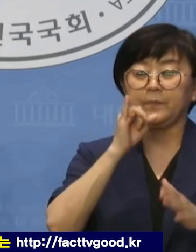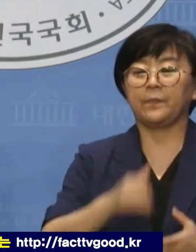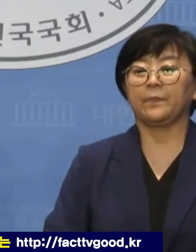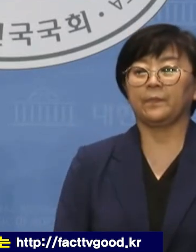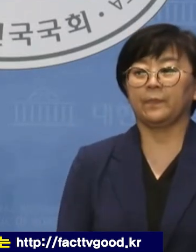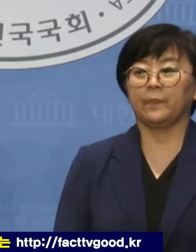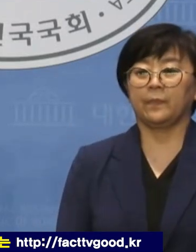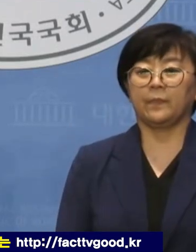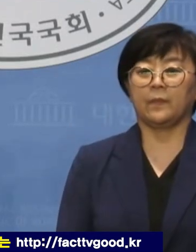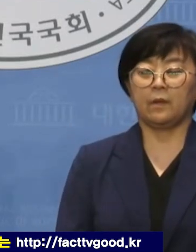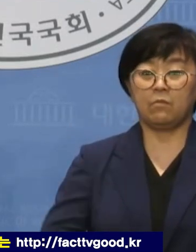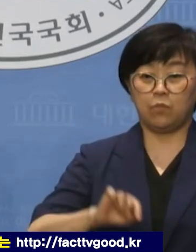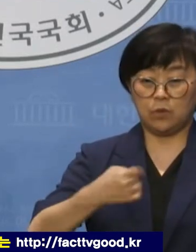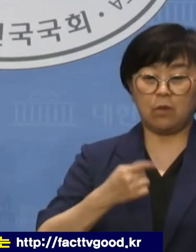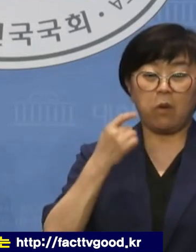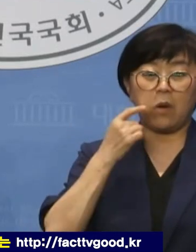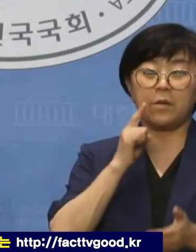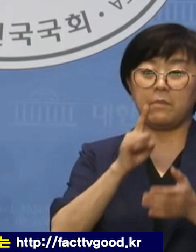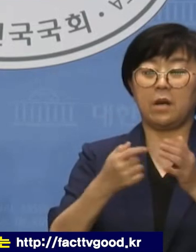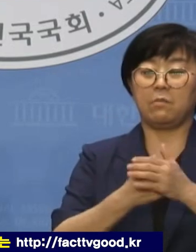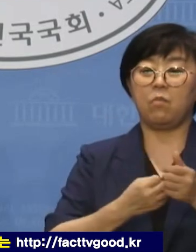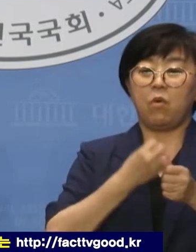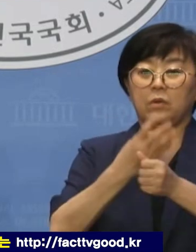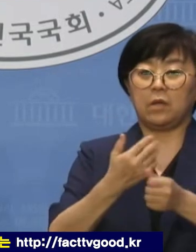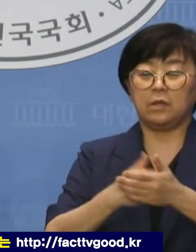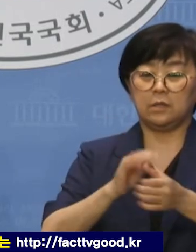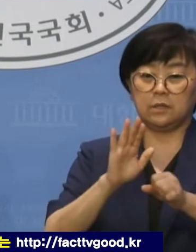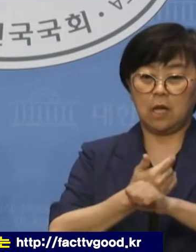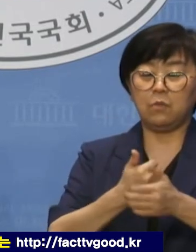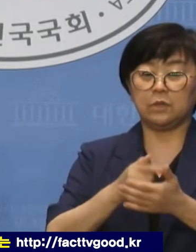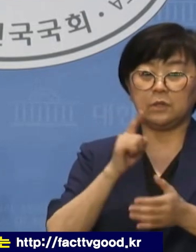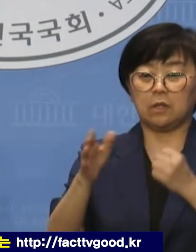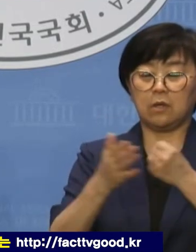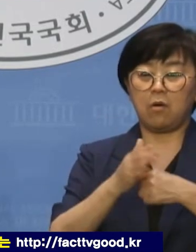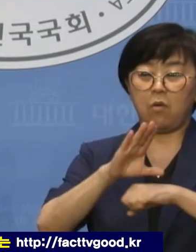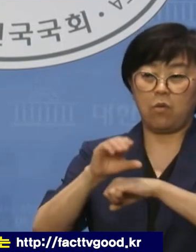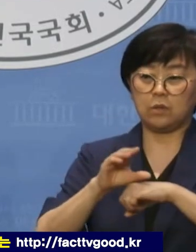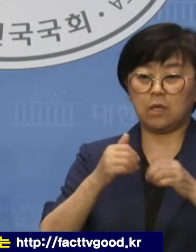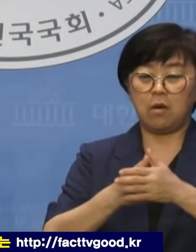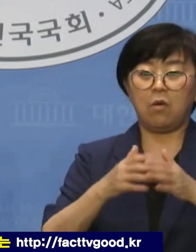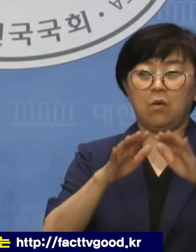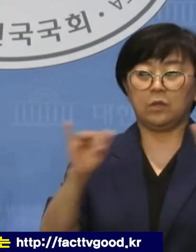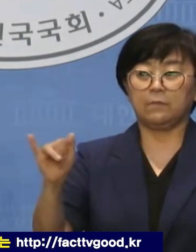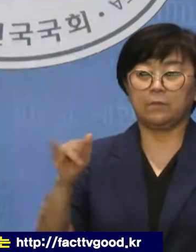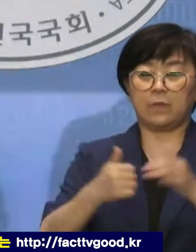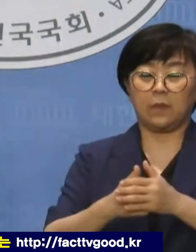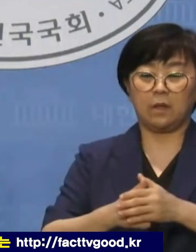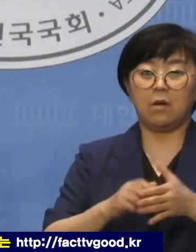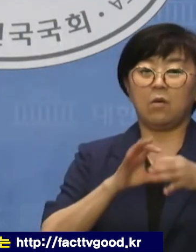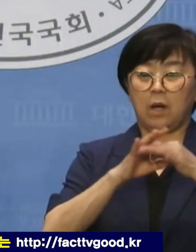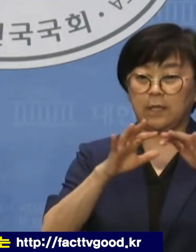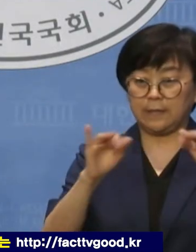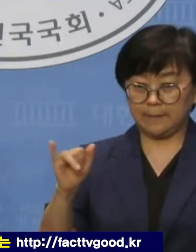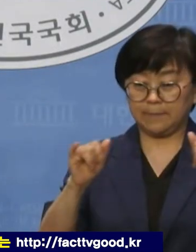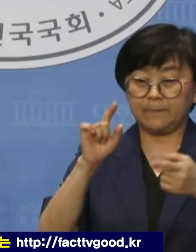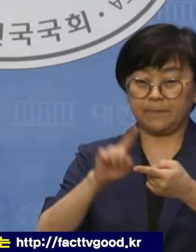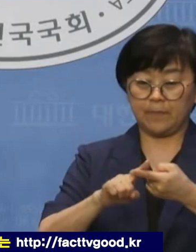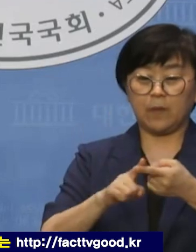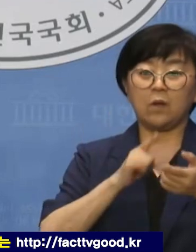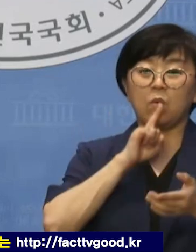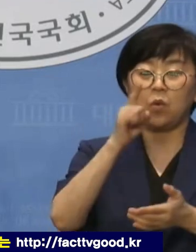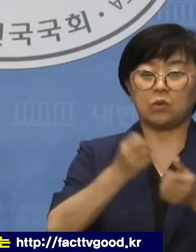내비쳤습니다. 본인의 거짓말을 폭로하고 잘못을 지적하는 언론사와 언론인, 관계자들에